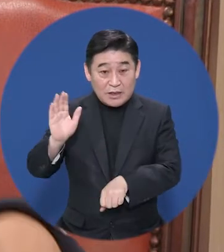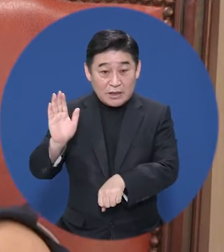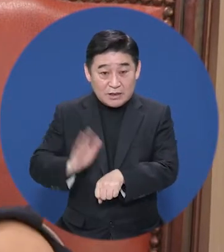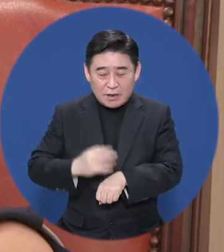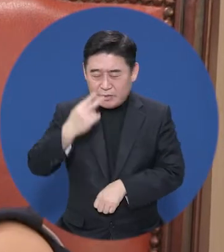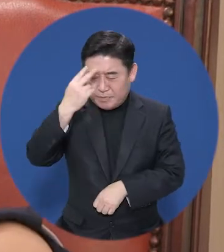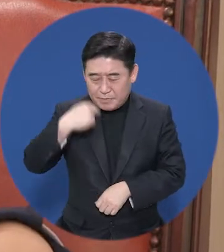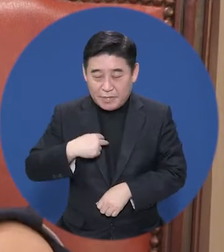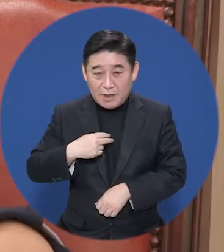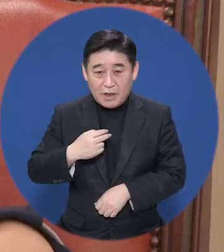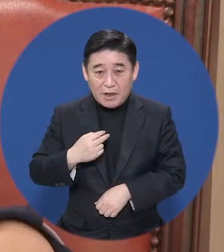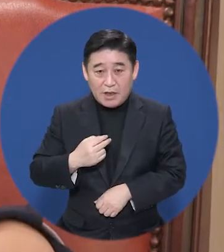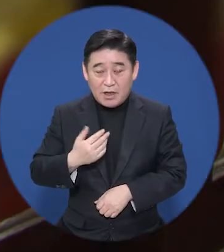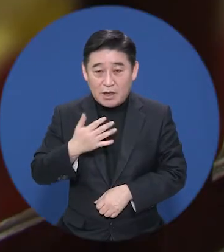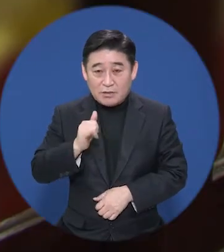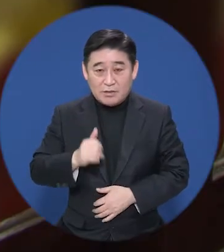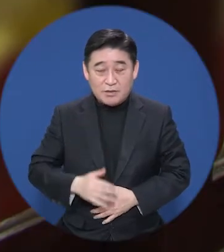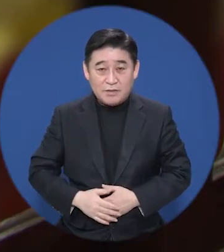잘못하다가 실망할 수도 있어요.